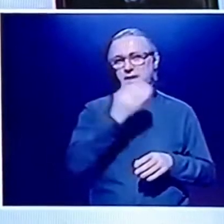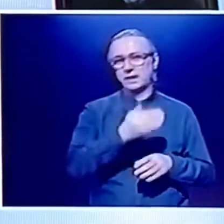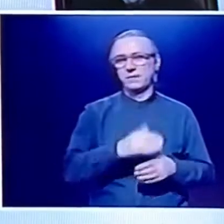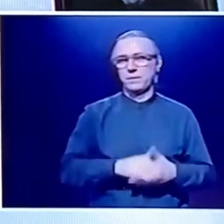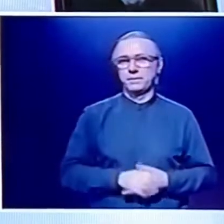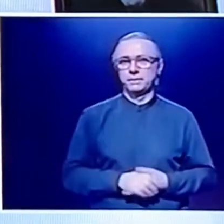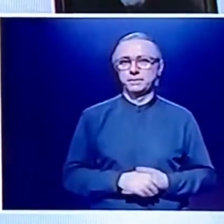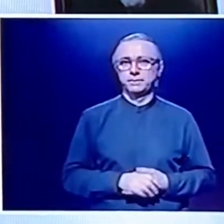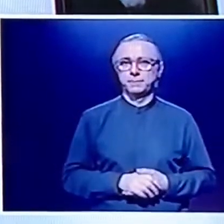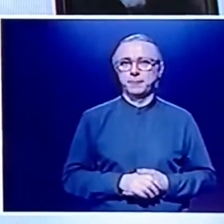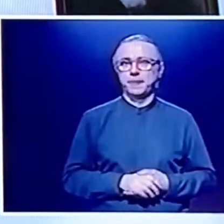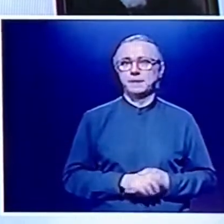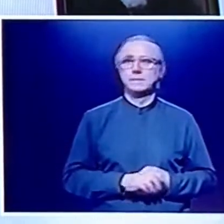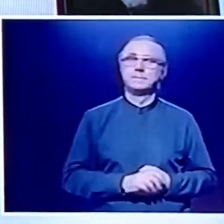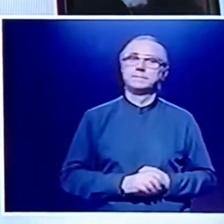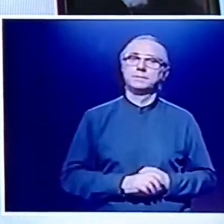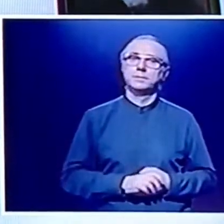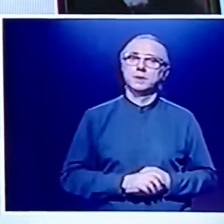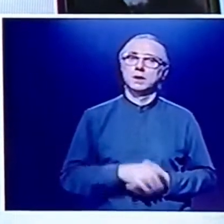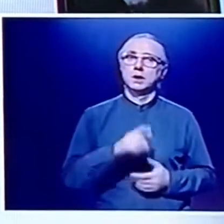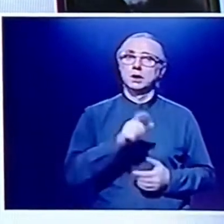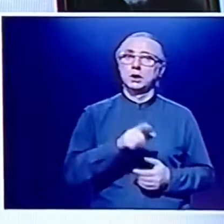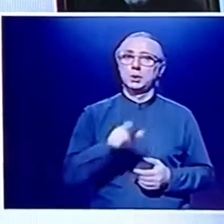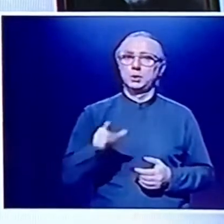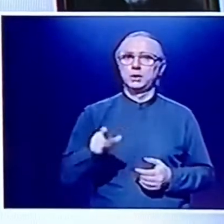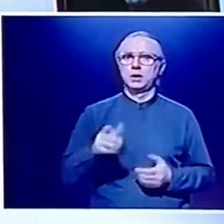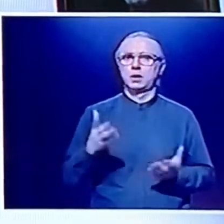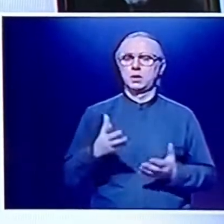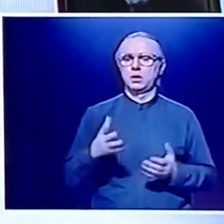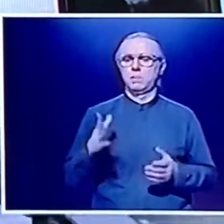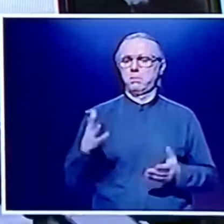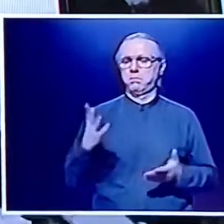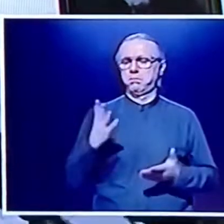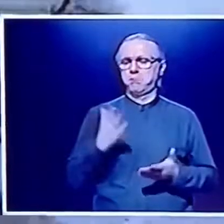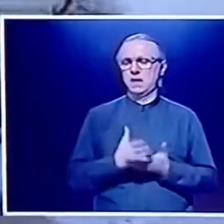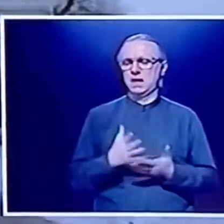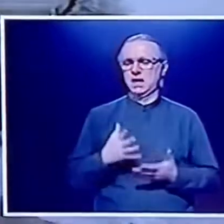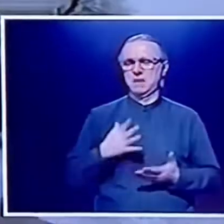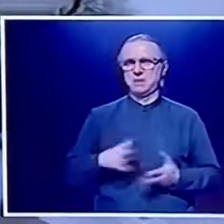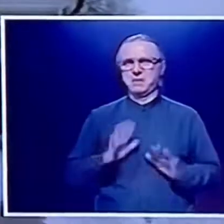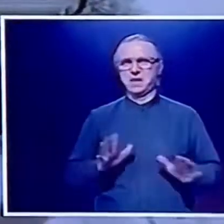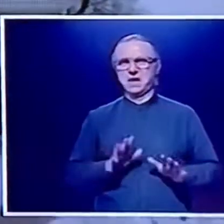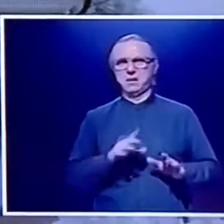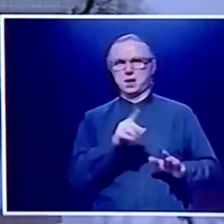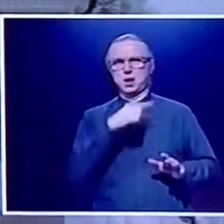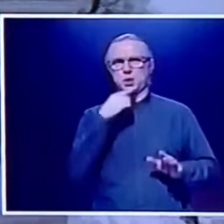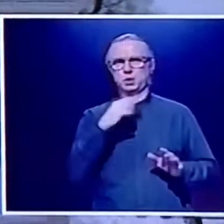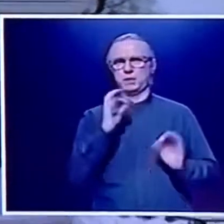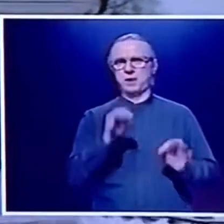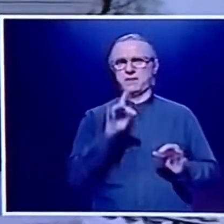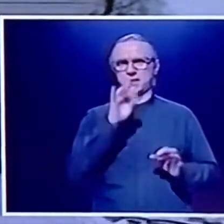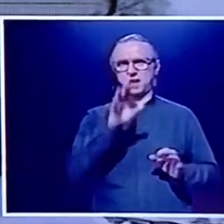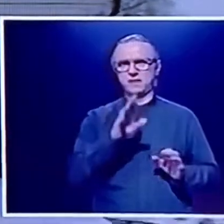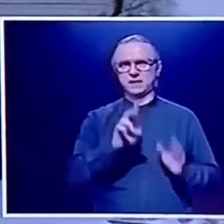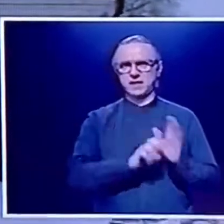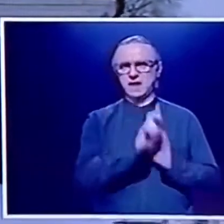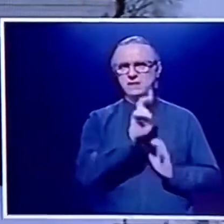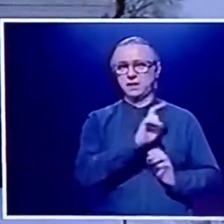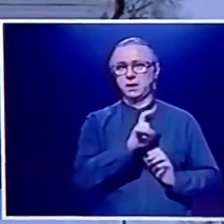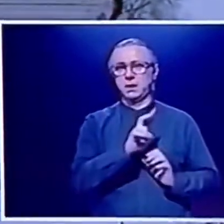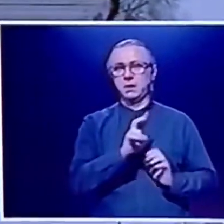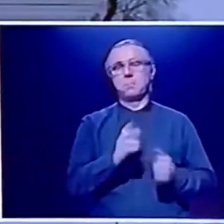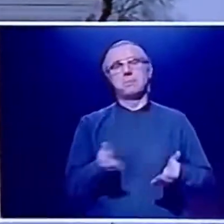в Русскую православную церковь людей, которые были непримиримы к ней, которые примирились, и здесь был прекраснейший монастырь с